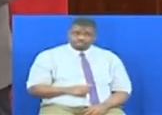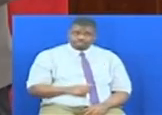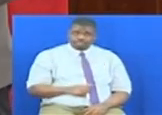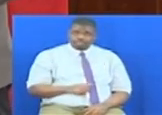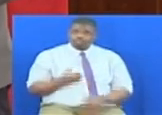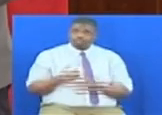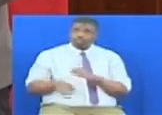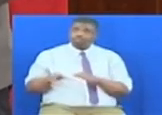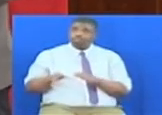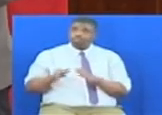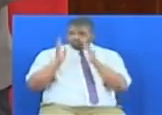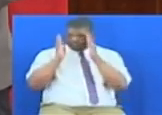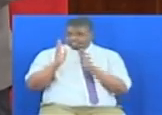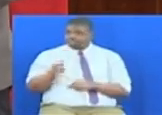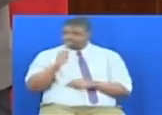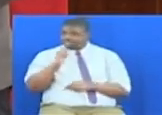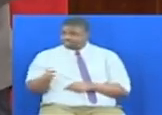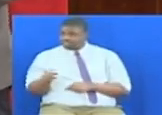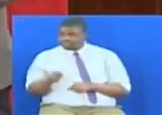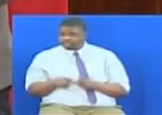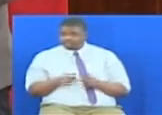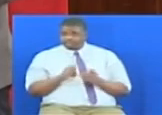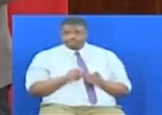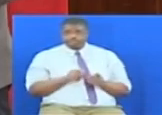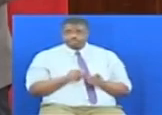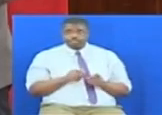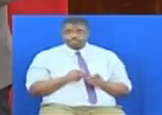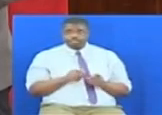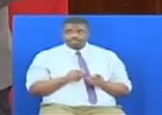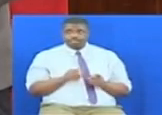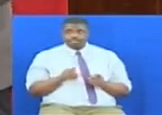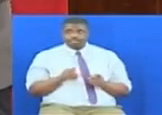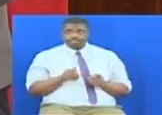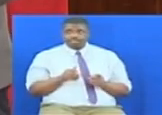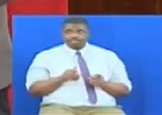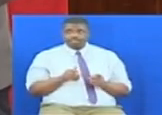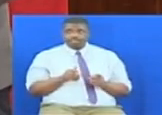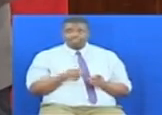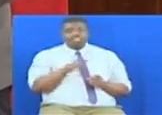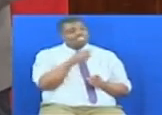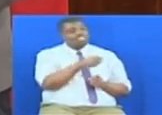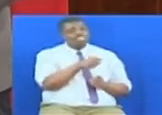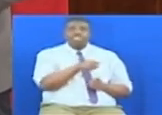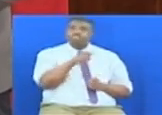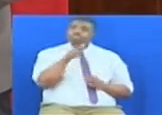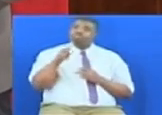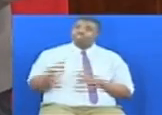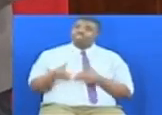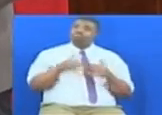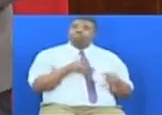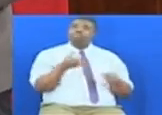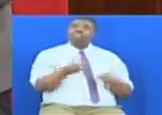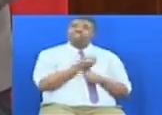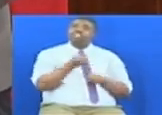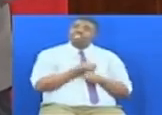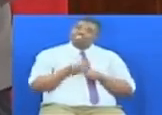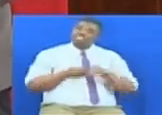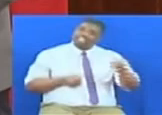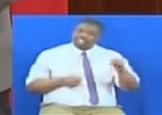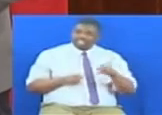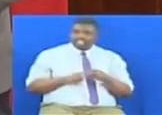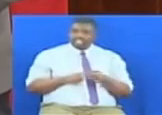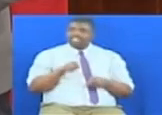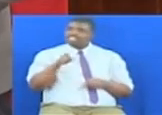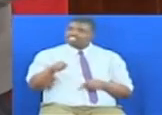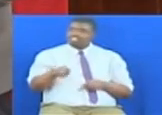Mwenyekiti, Mheshimiwa Spika, natamani kukumfesi hapa. Hii michezo inafanyika. Hii michezo inafanyika.